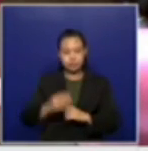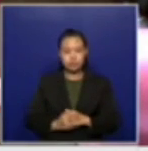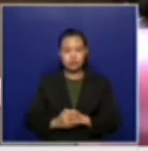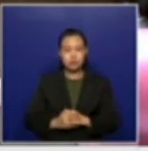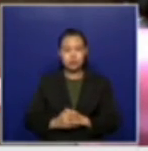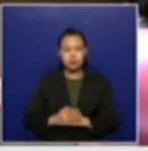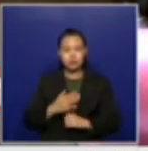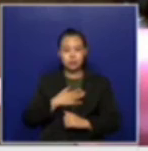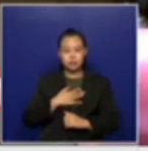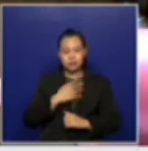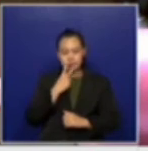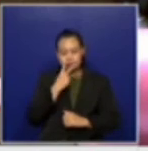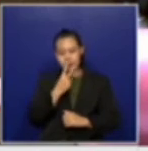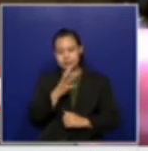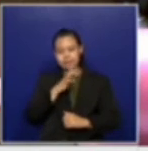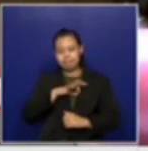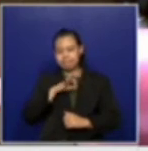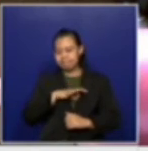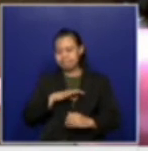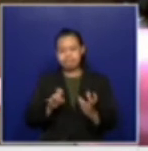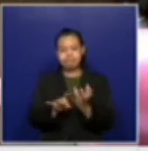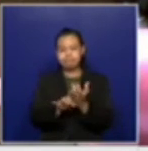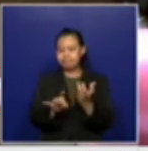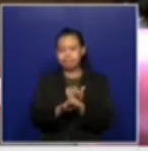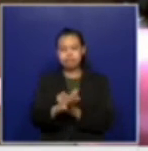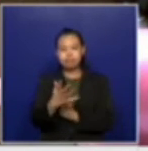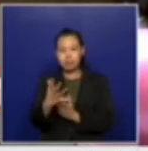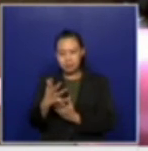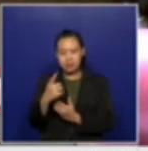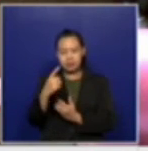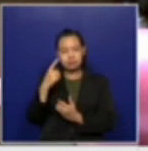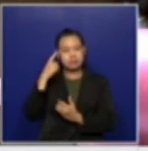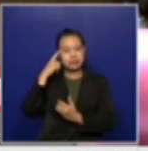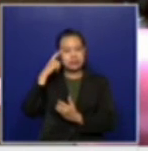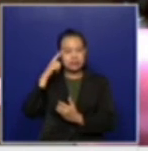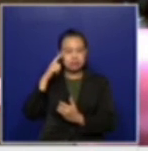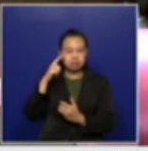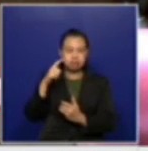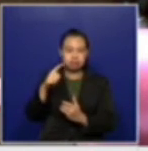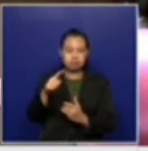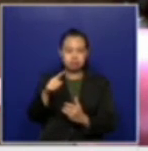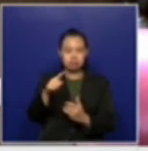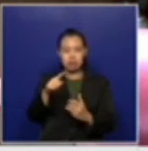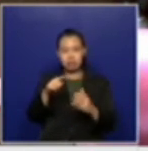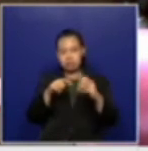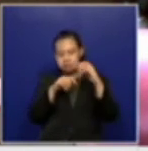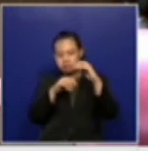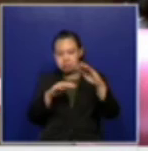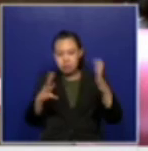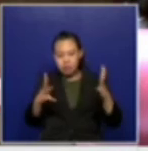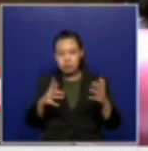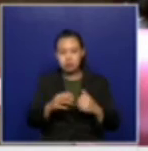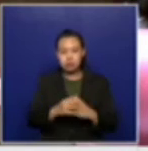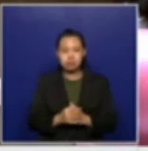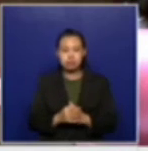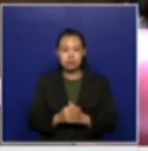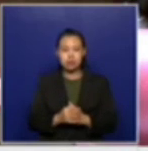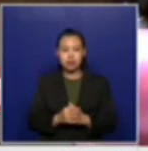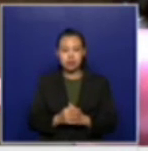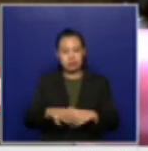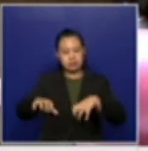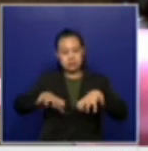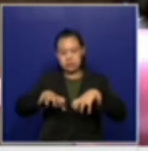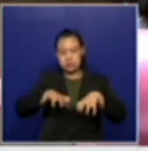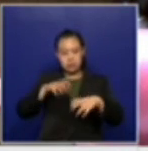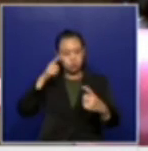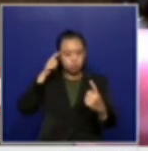ความเห็นว่าขาดประสิทธิภาพขาดวิสัยทัศน์และไม่สามารถที่จะบริหารราชการแผ่นดินให้เป็นไปตามเป้า